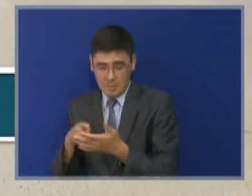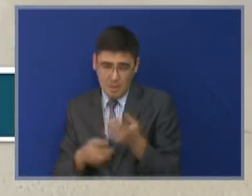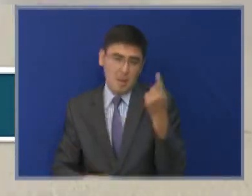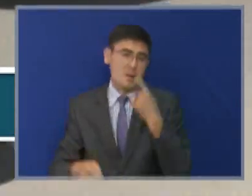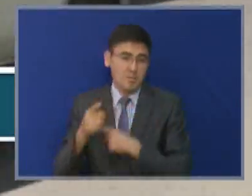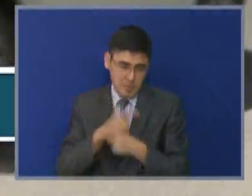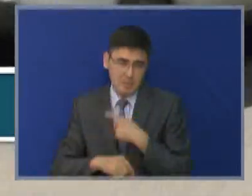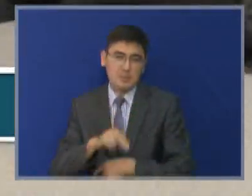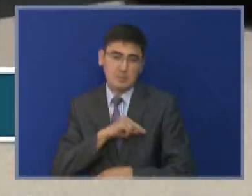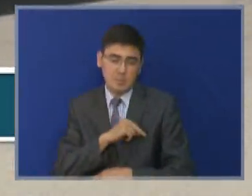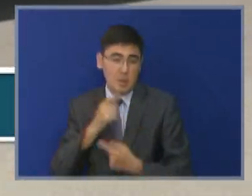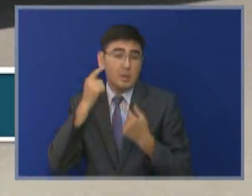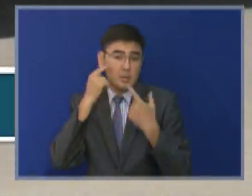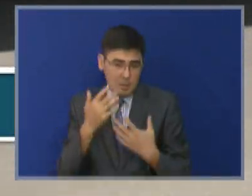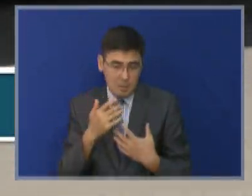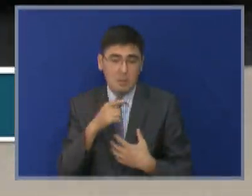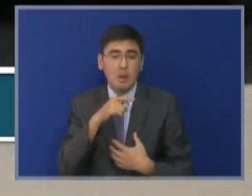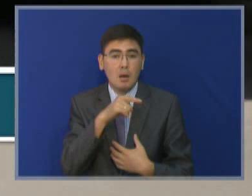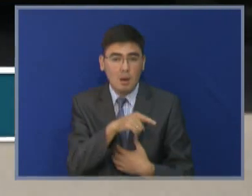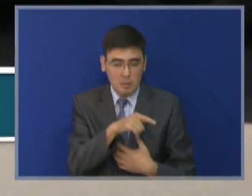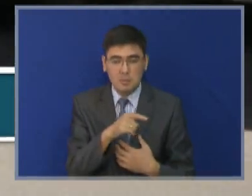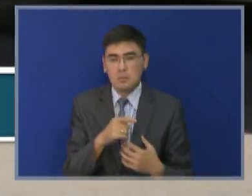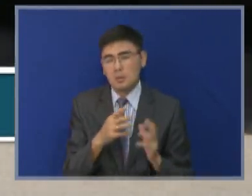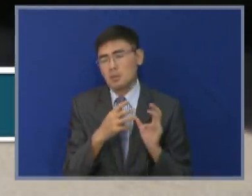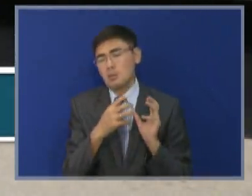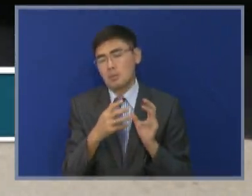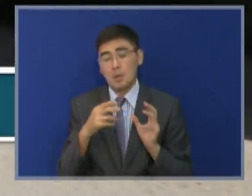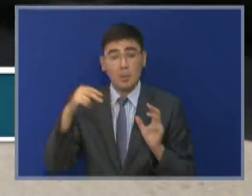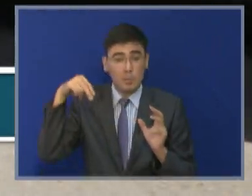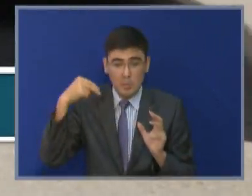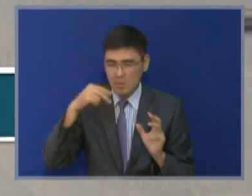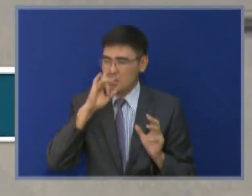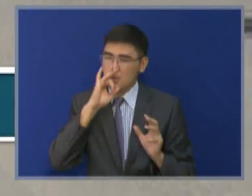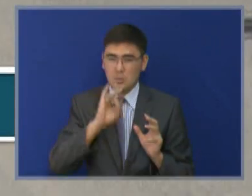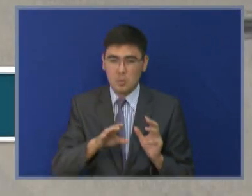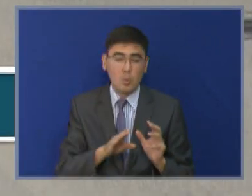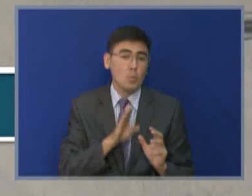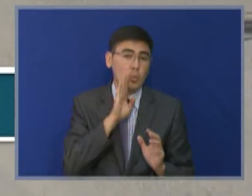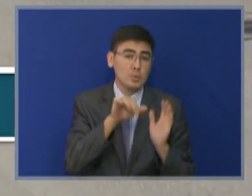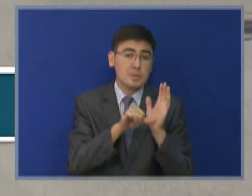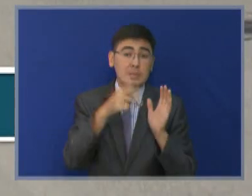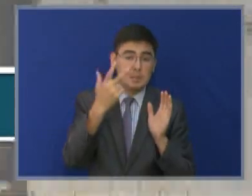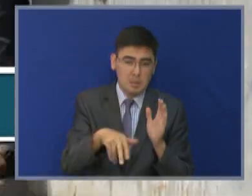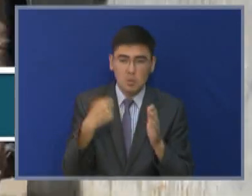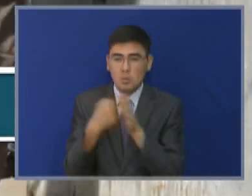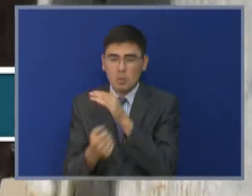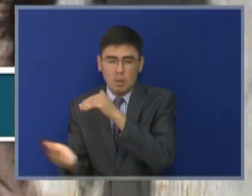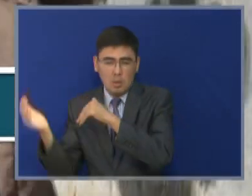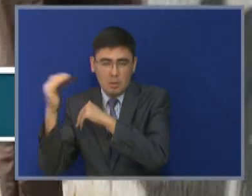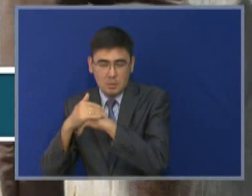енді қоғамдық көліктер күндізгі уақытта жүруді тоқтатпайды деген сөз. Яғни автобустар таңғы сағат 6:30-дан кешкі